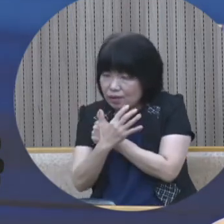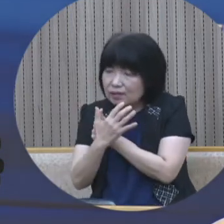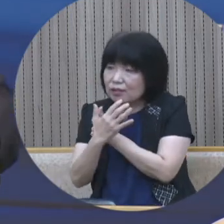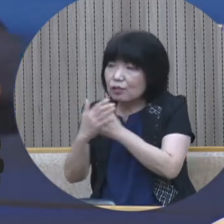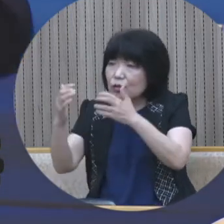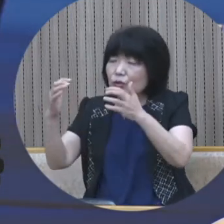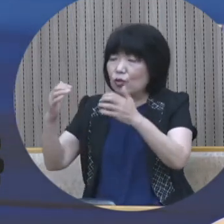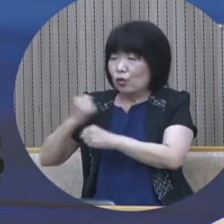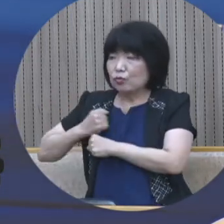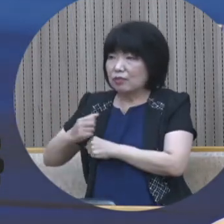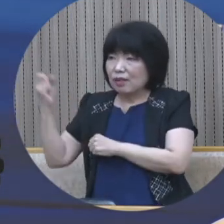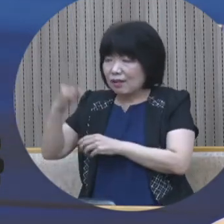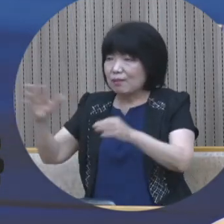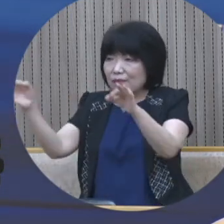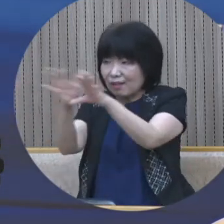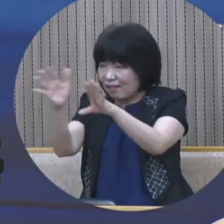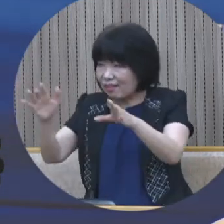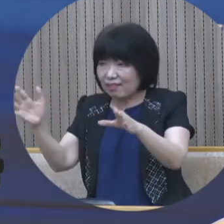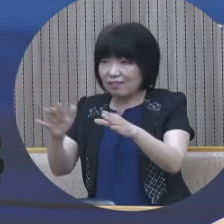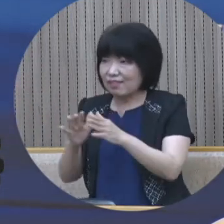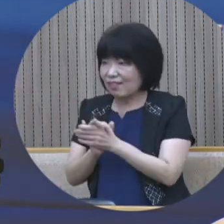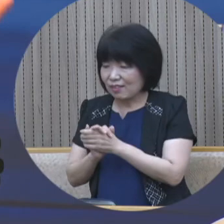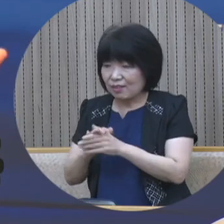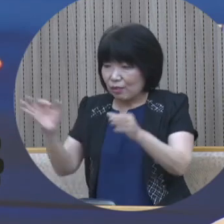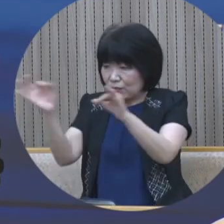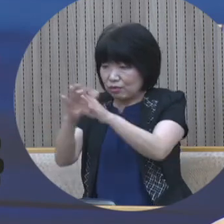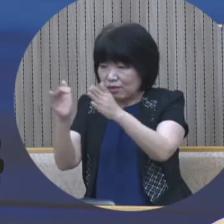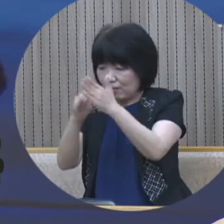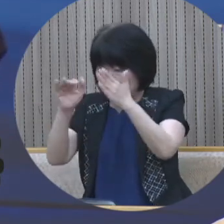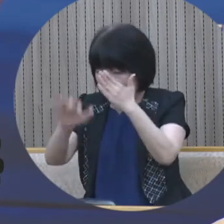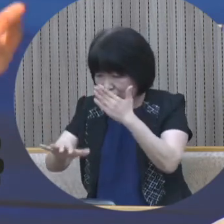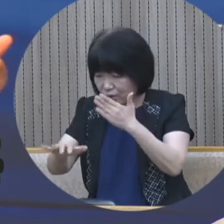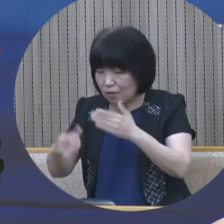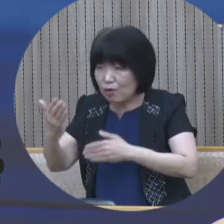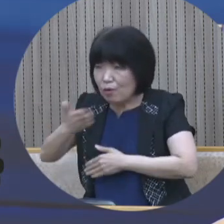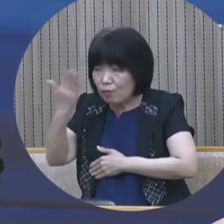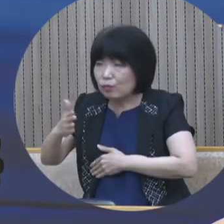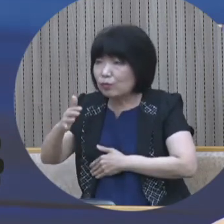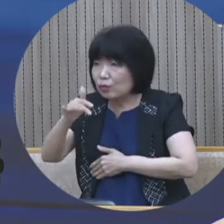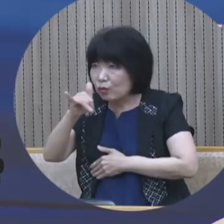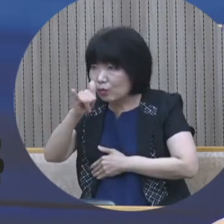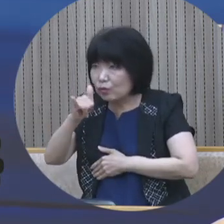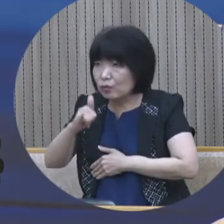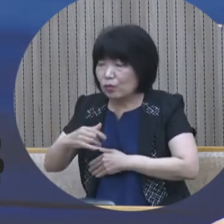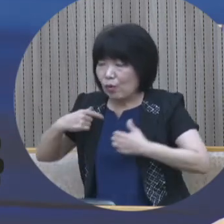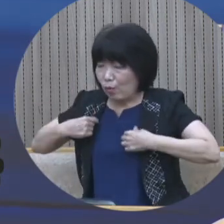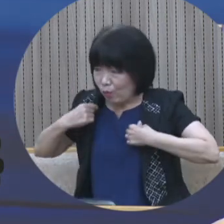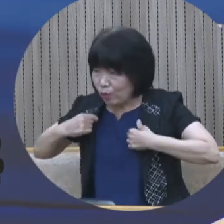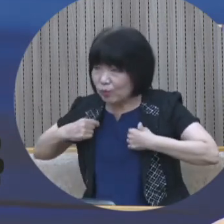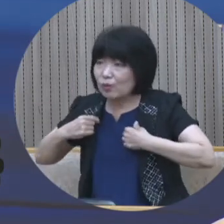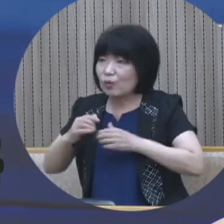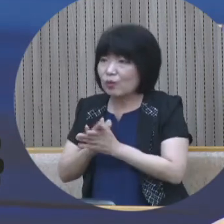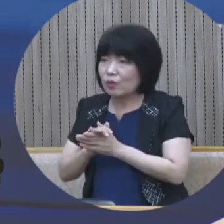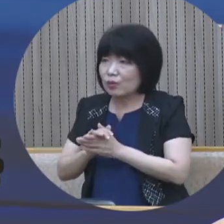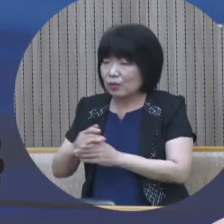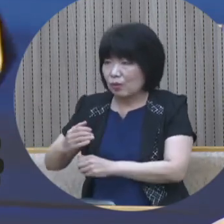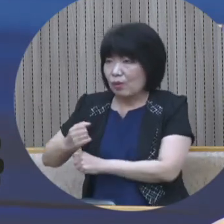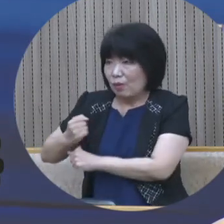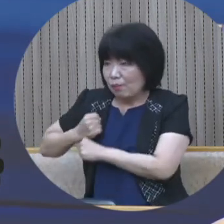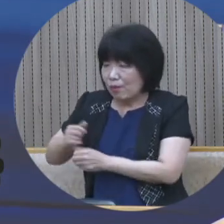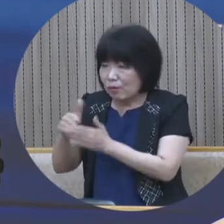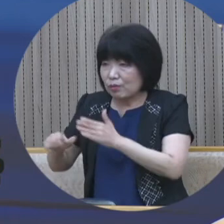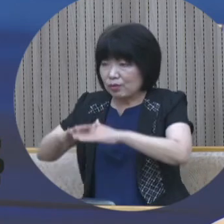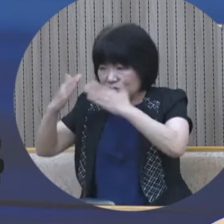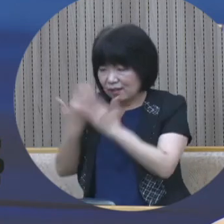군대가 갑자기 다 사라졌고, 다 사라진 그 자리에 음식도 의복도 병장기도